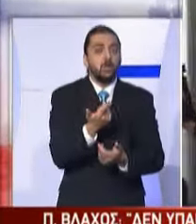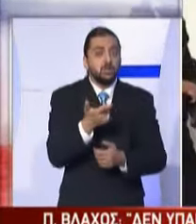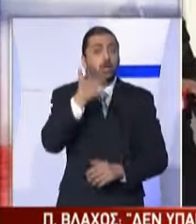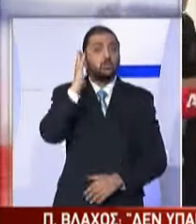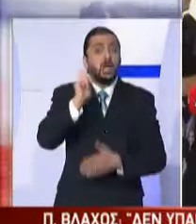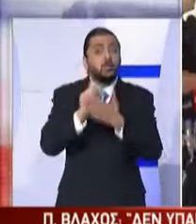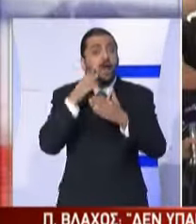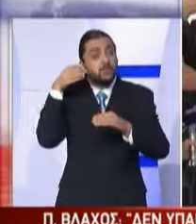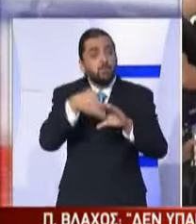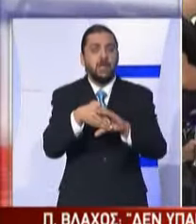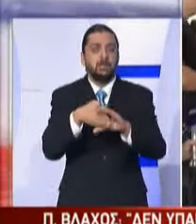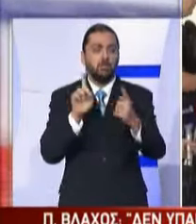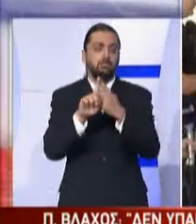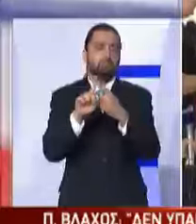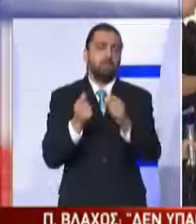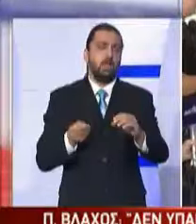στο γραφείο του Άκη Τσοχατζόπουλου.